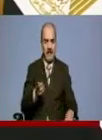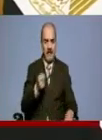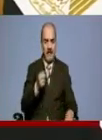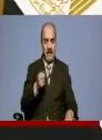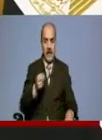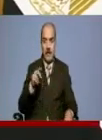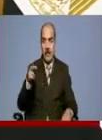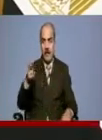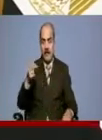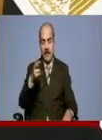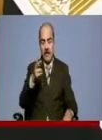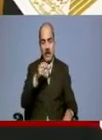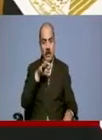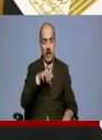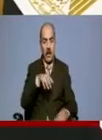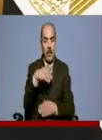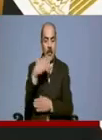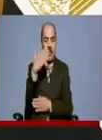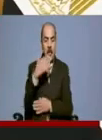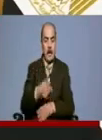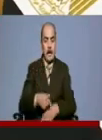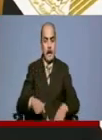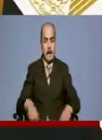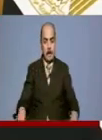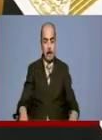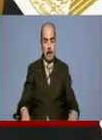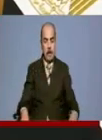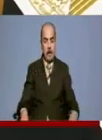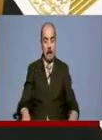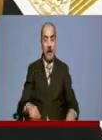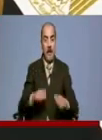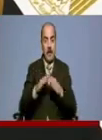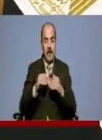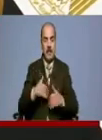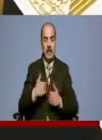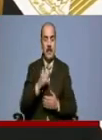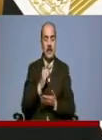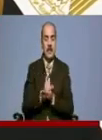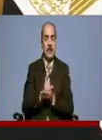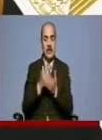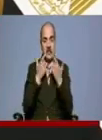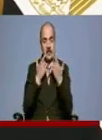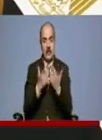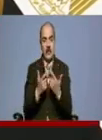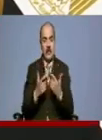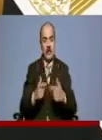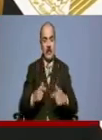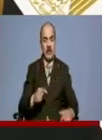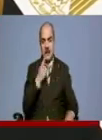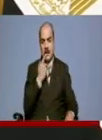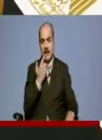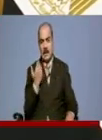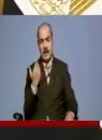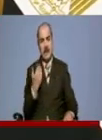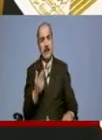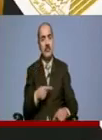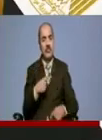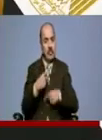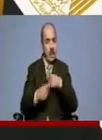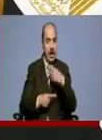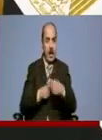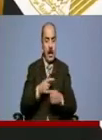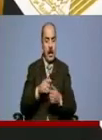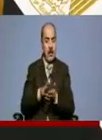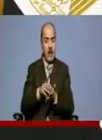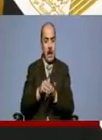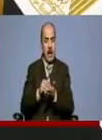طلع قال لك احنا بنجري عمليه انتقام وبننتظر هل هم يعني عمليه الانتقام محتاجين يعملوها بالشكل